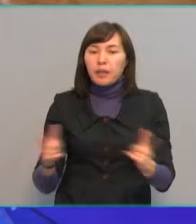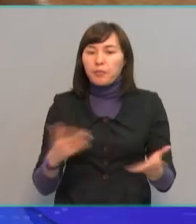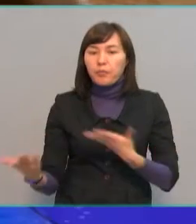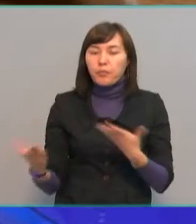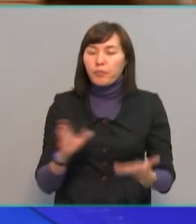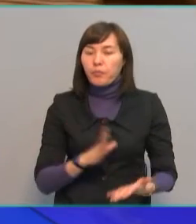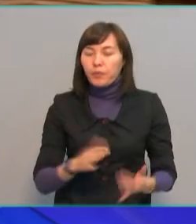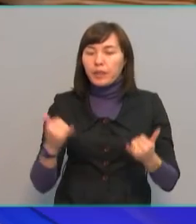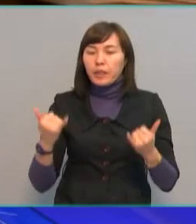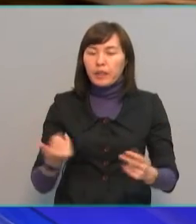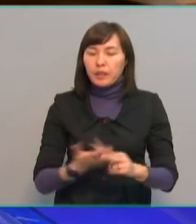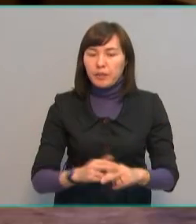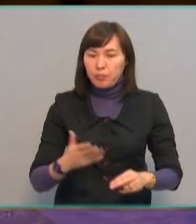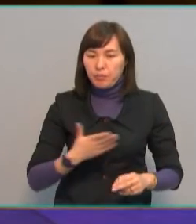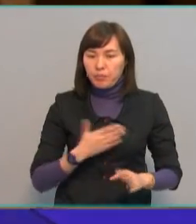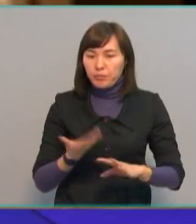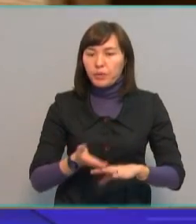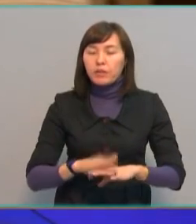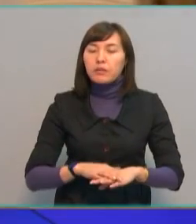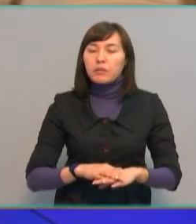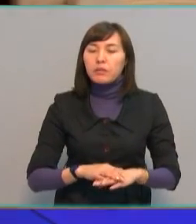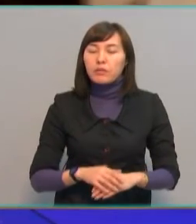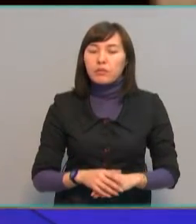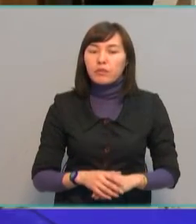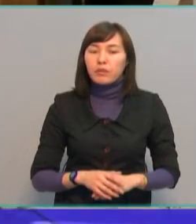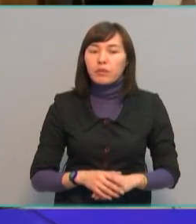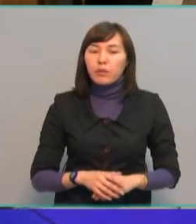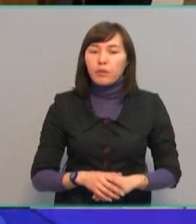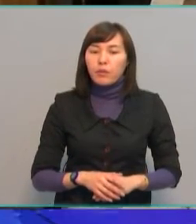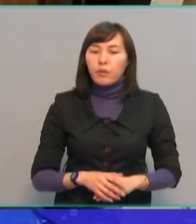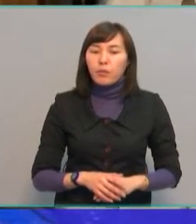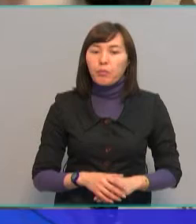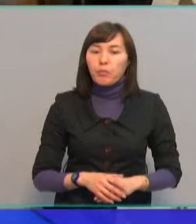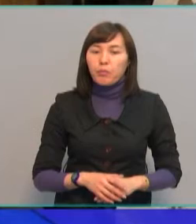осы. Қазір енді оннан мен маған қиыны мына мойынның мына жерін